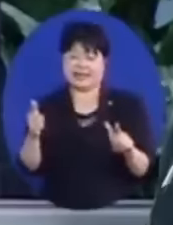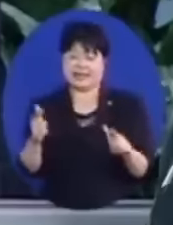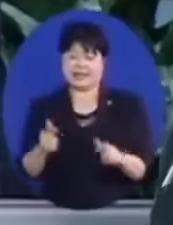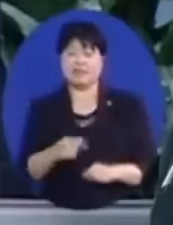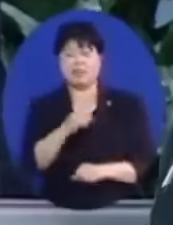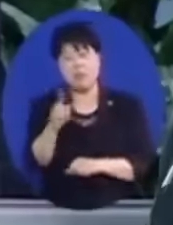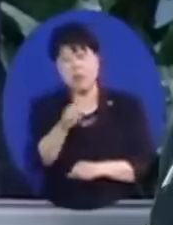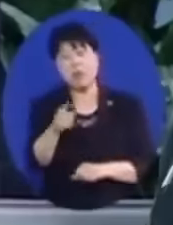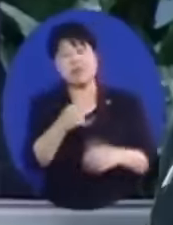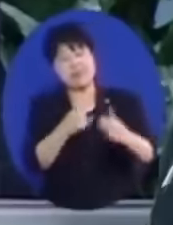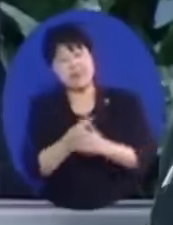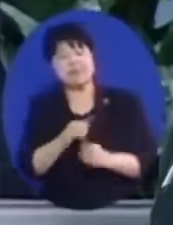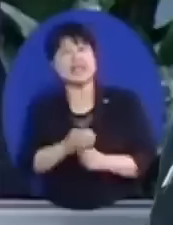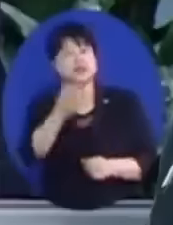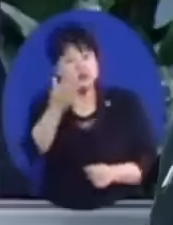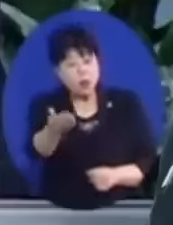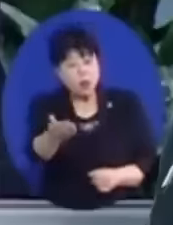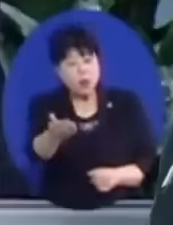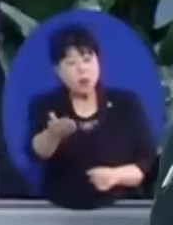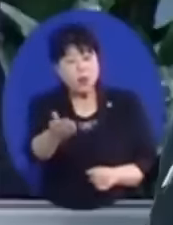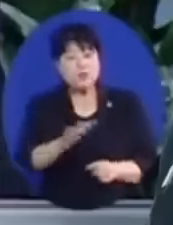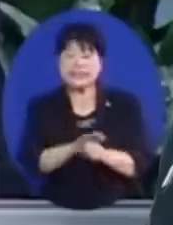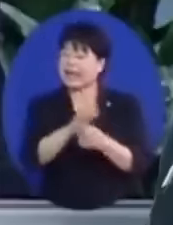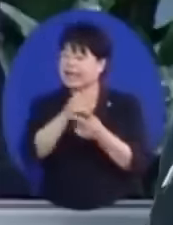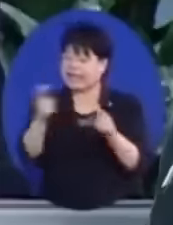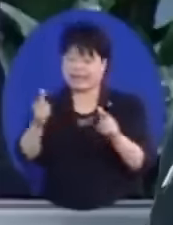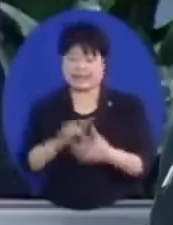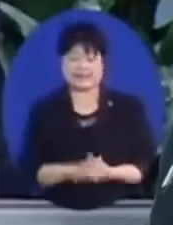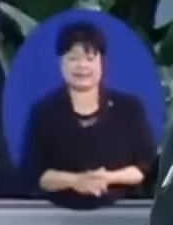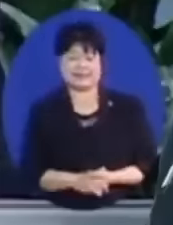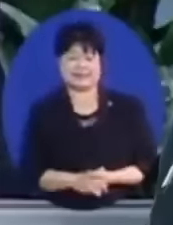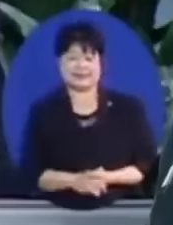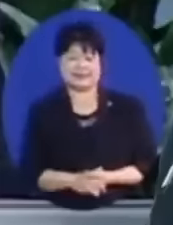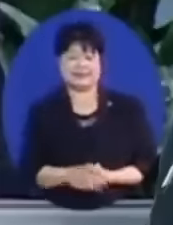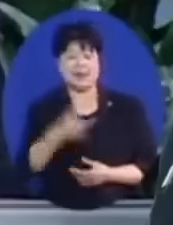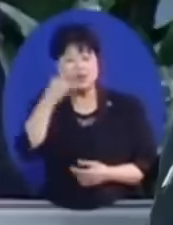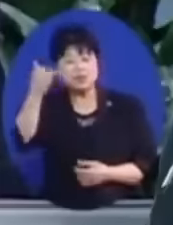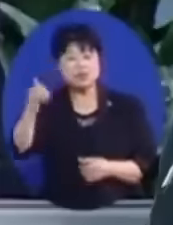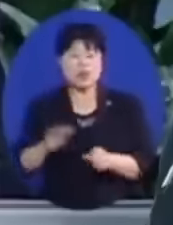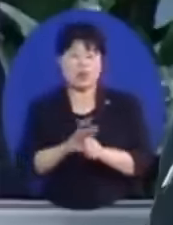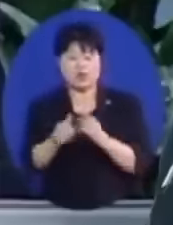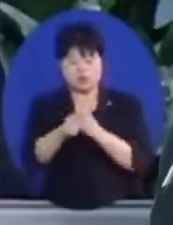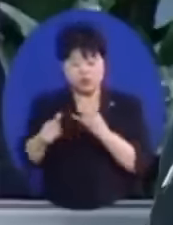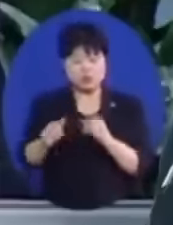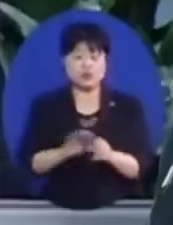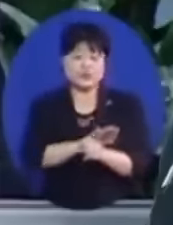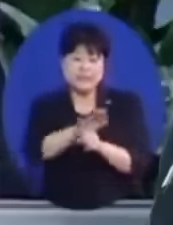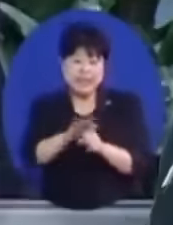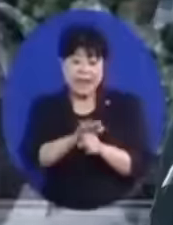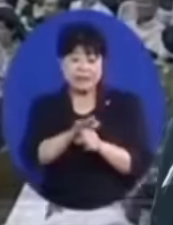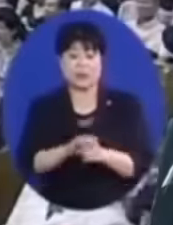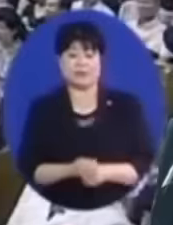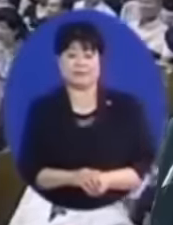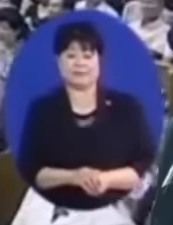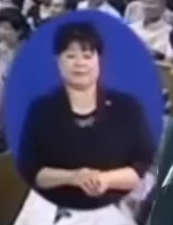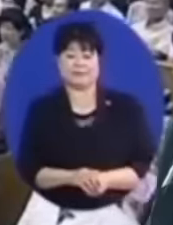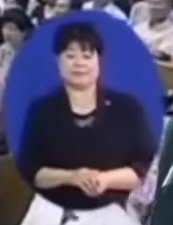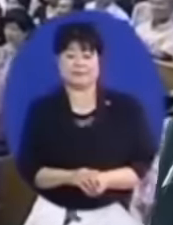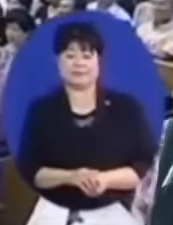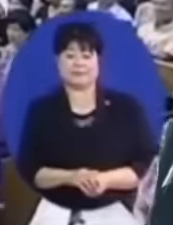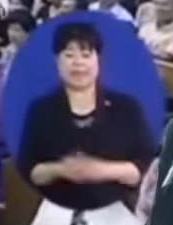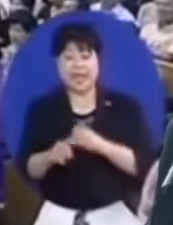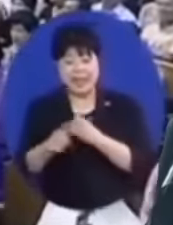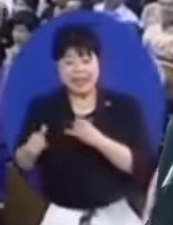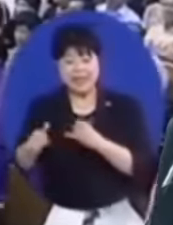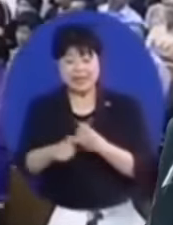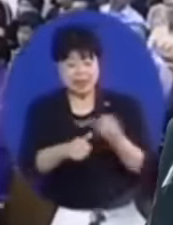하기 때문에 사랑한다, 그러면 그건 사랑이 아닌 것입니다. 우리는 부부의 사랑도 골로새서 3장 18절로 19절에